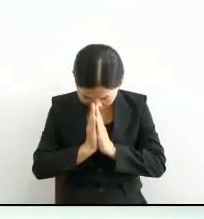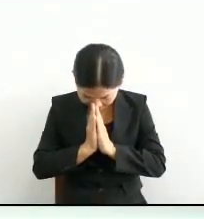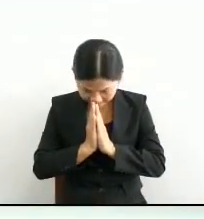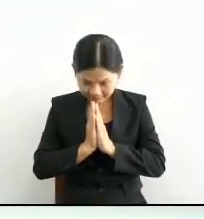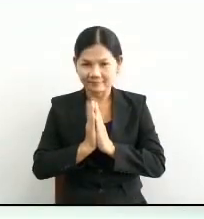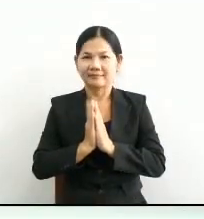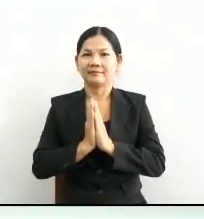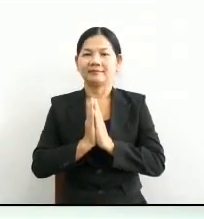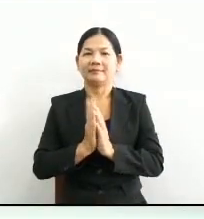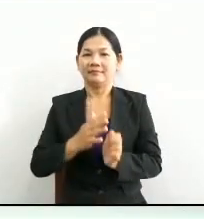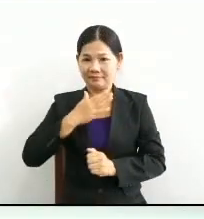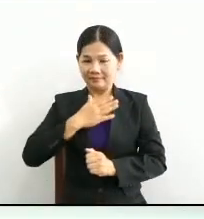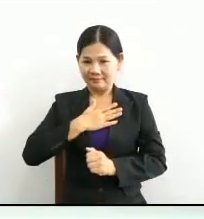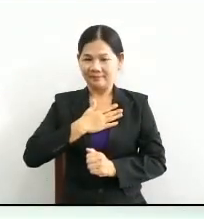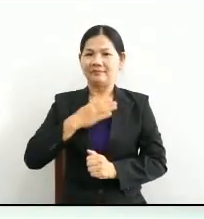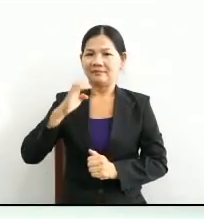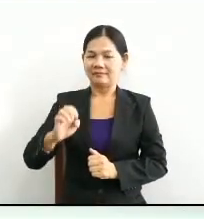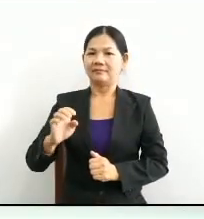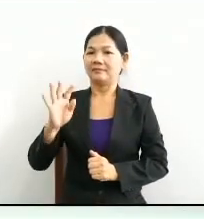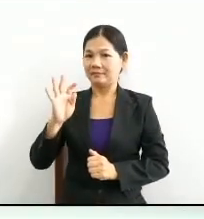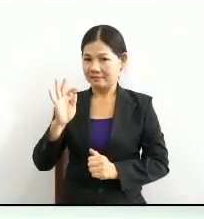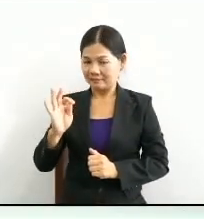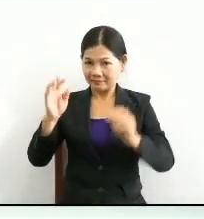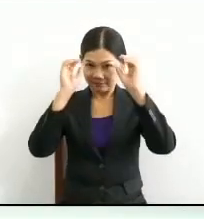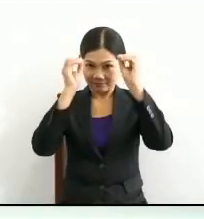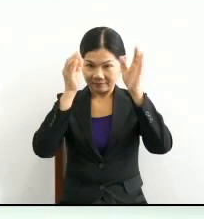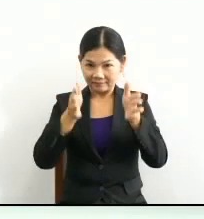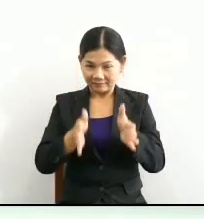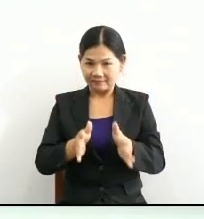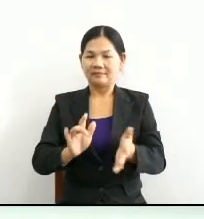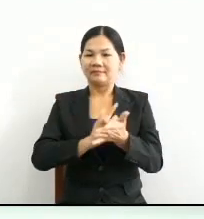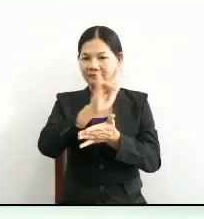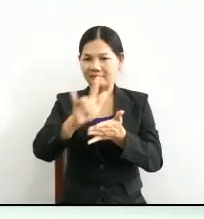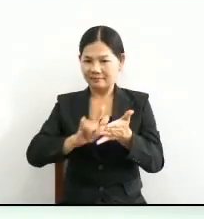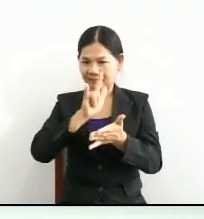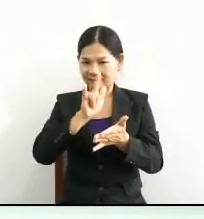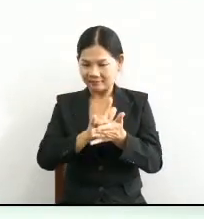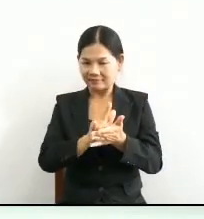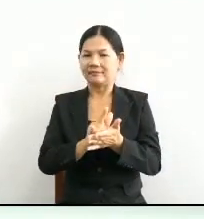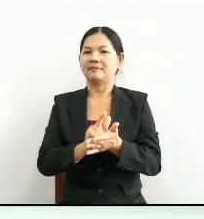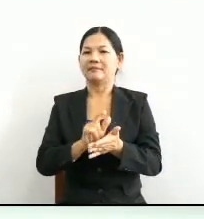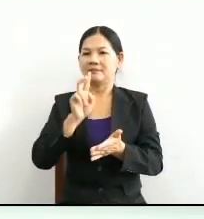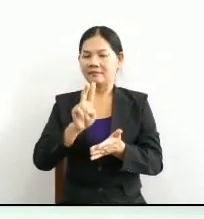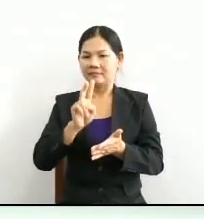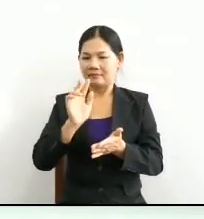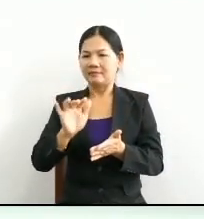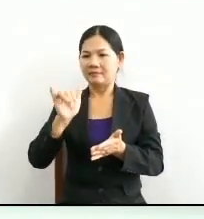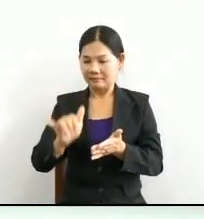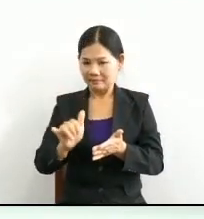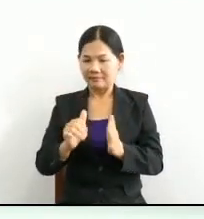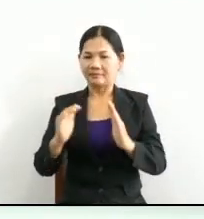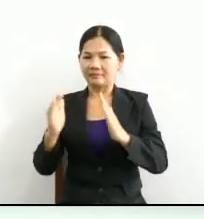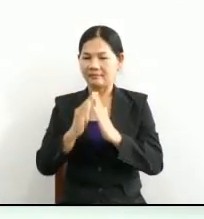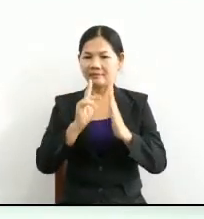Chà xin chú mịp xưa, nên khi nhóm chú mô chọn sự thiêu ví, chí cử nơi xa là và tham sạc xa hôn xa tùa sự phía khuôn, đã sẽ thật nơi